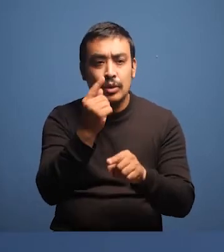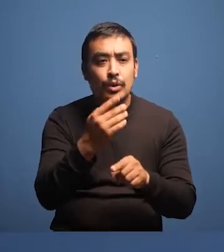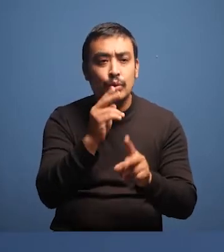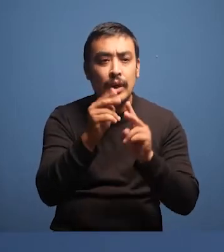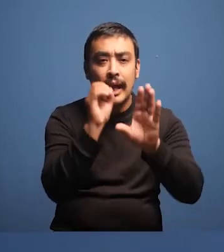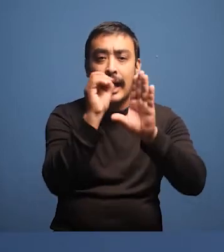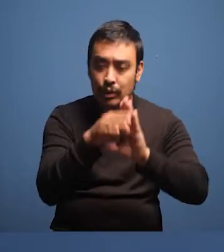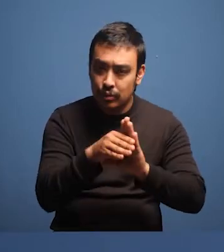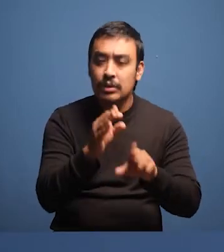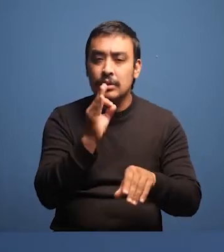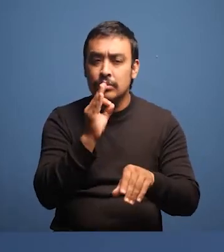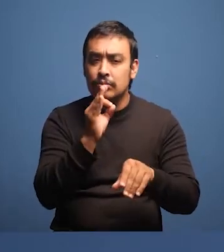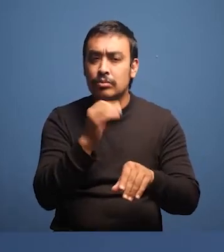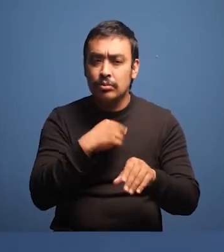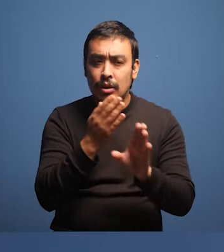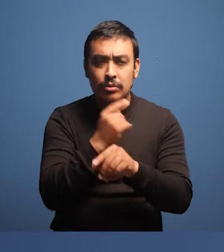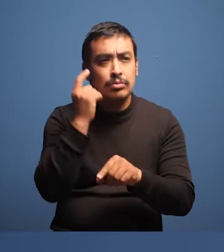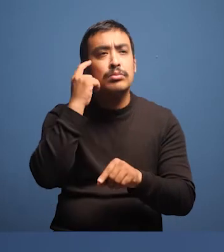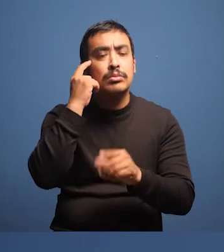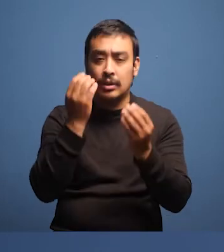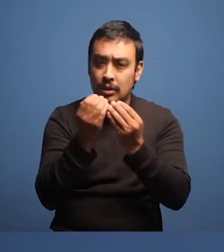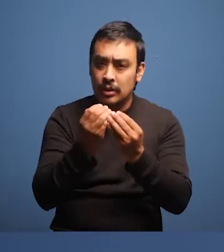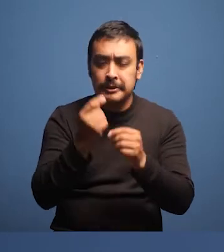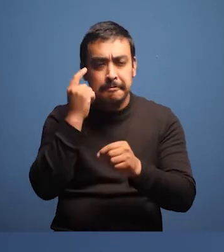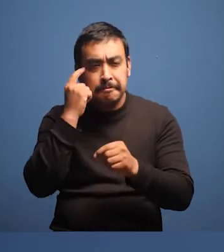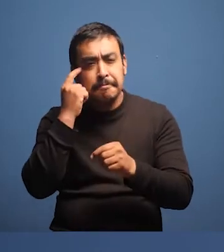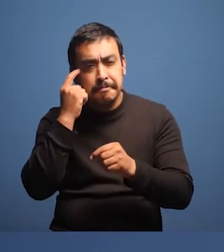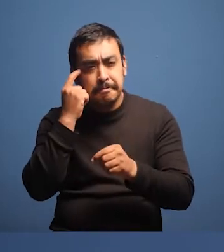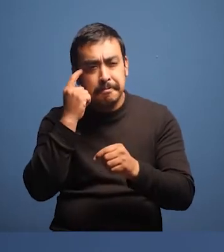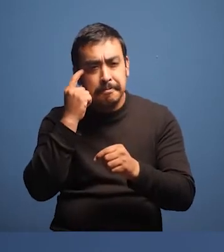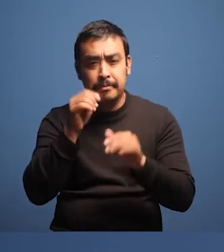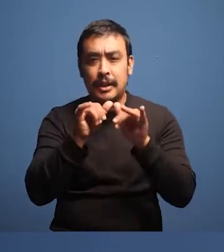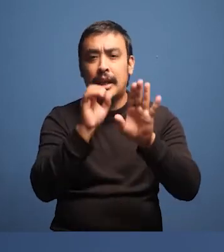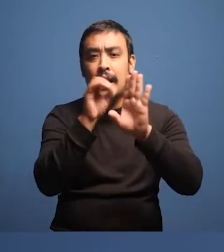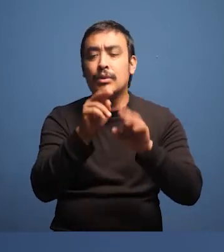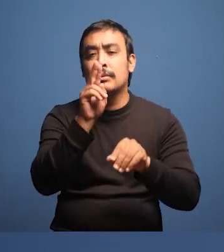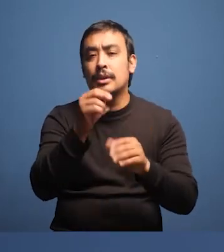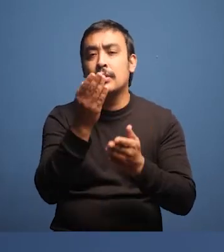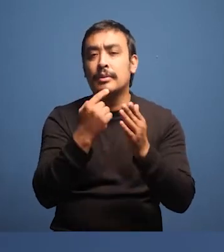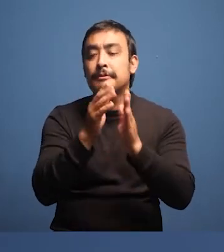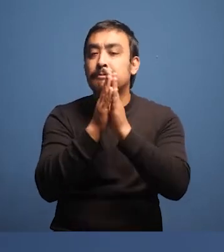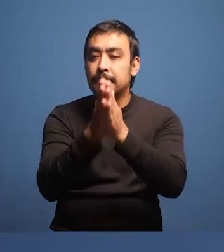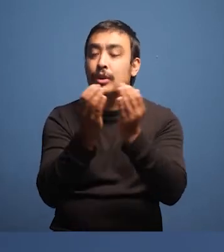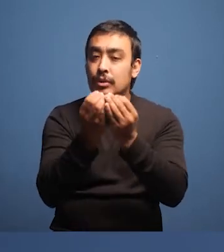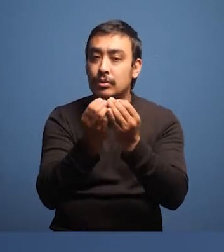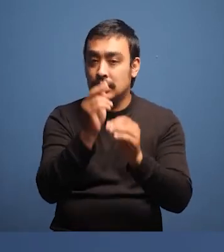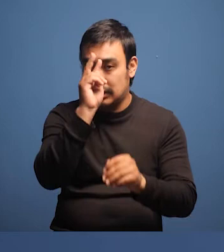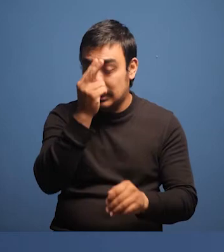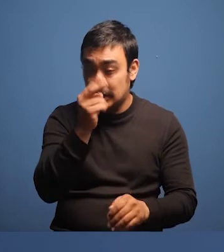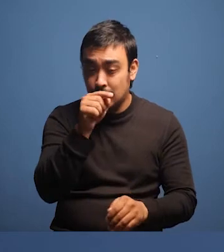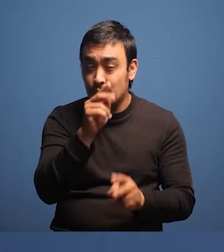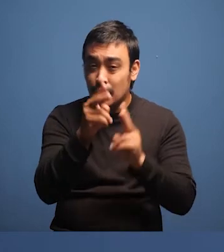भएको छ त्यसबारे चाहिँ अवगत भएर अलिकति सोचेर बल्ल पोस्ट गर्नु होला भनेर चाहिँ म रिक्वेस्ट गर्न चाहन्छु ताकि यस्तो कुरा